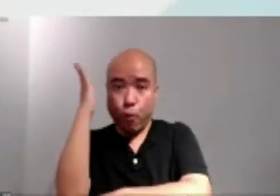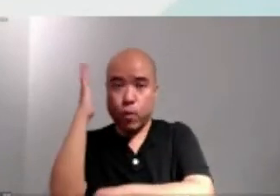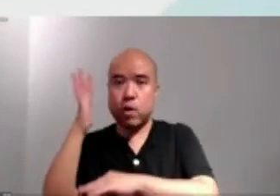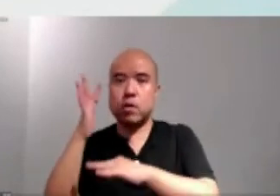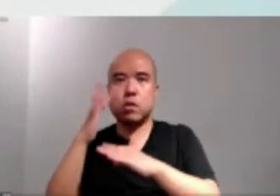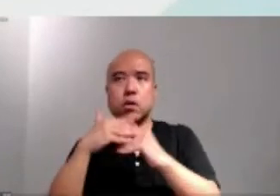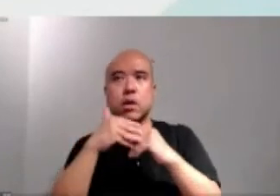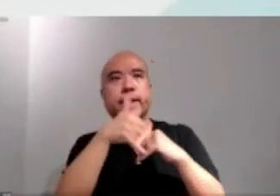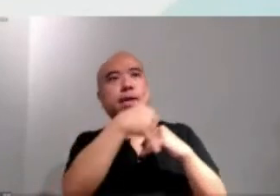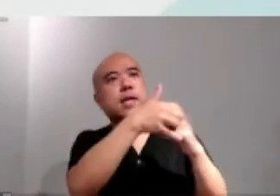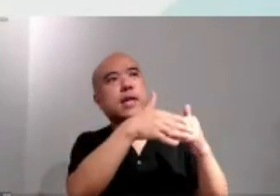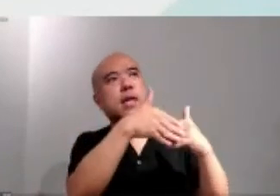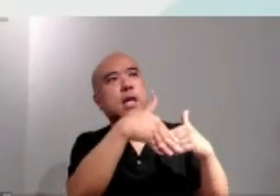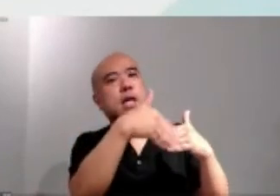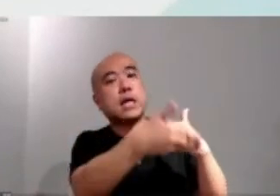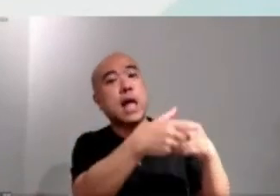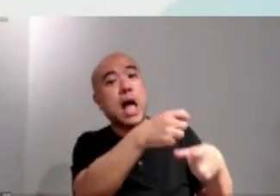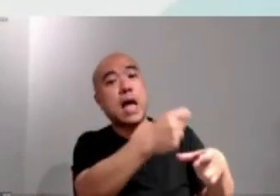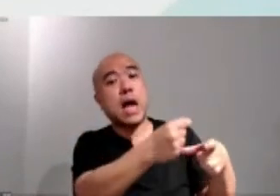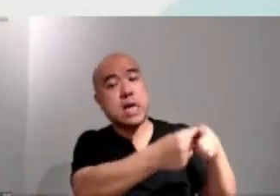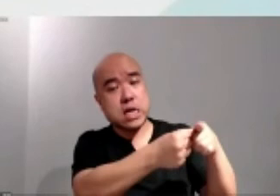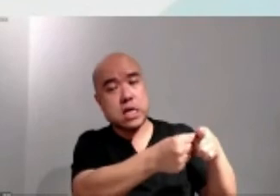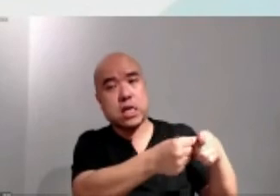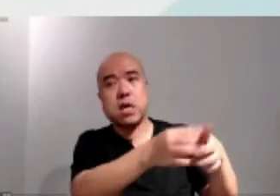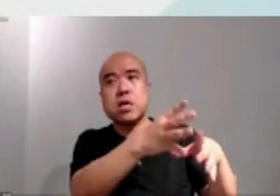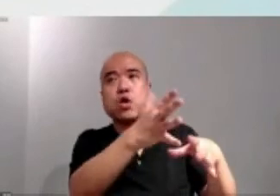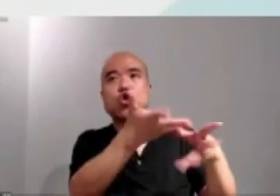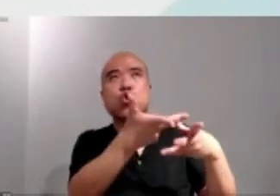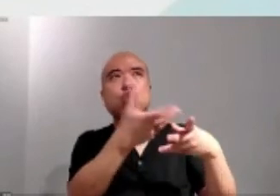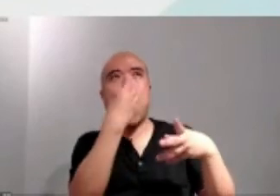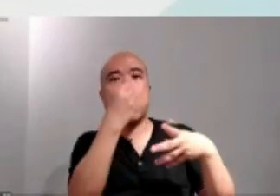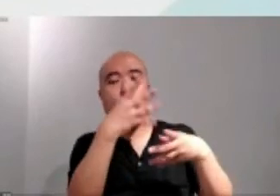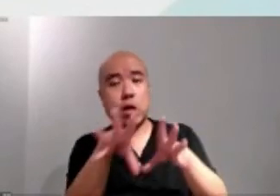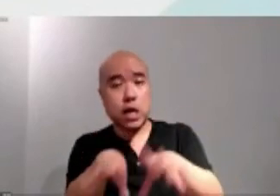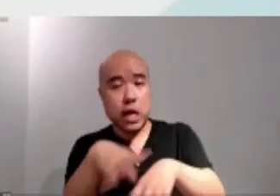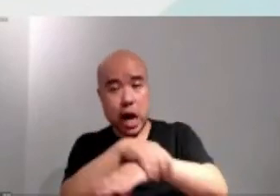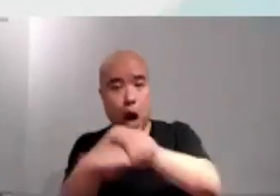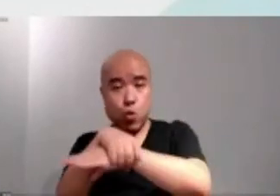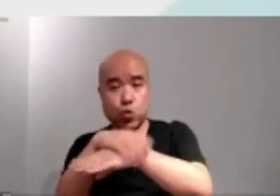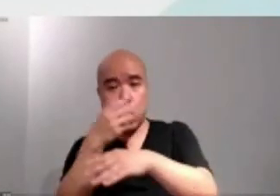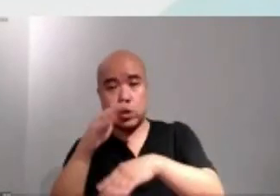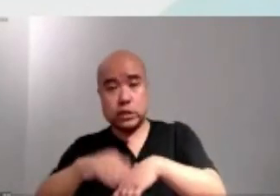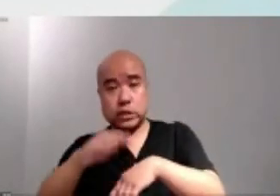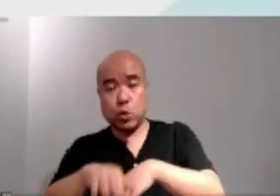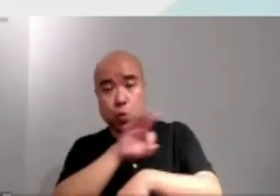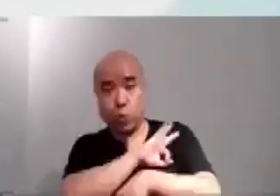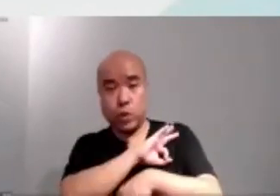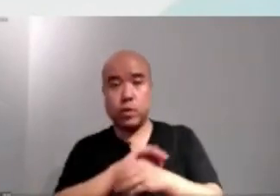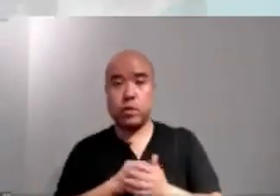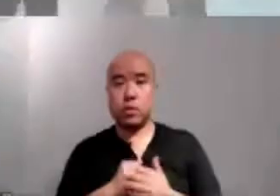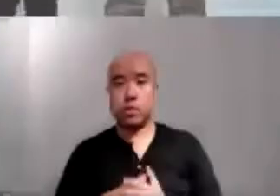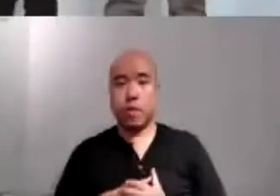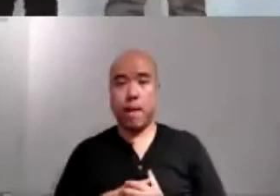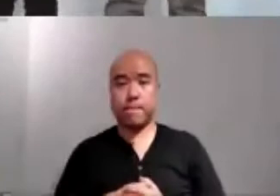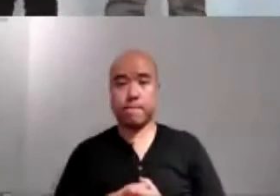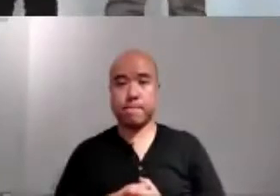和富社會嘅企業同香港救助兒童會嘅。好啦，咁而家喺個台上面咧，我哋